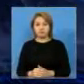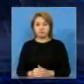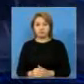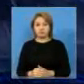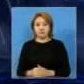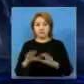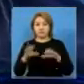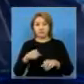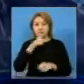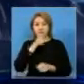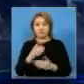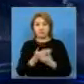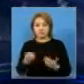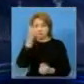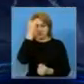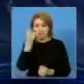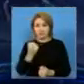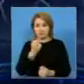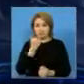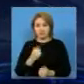Президент ата, сізге рахмет.